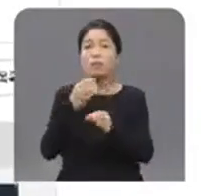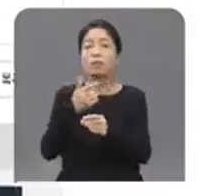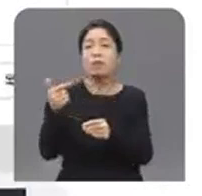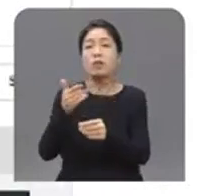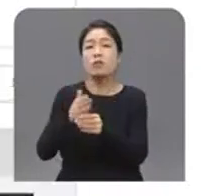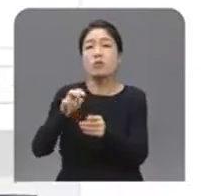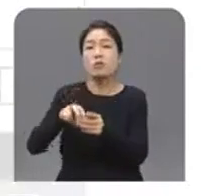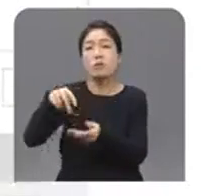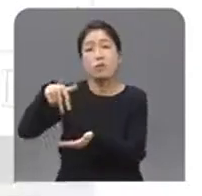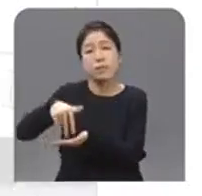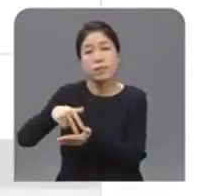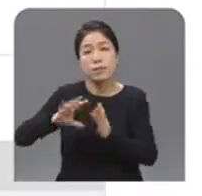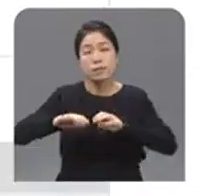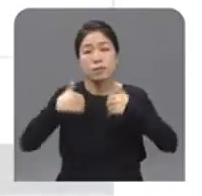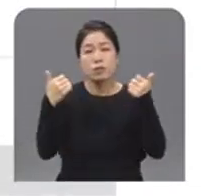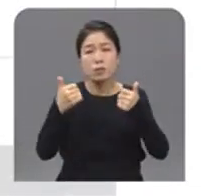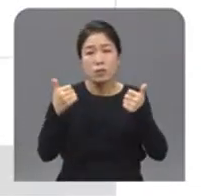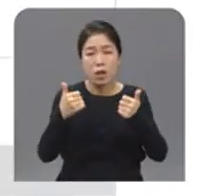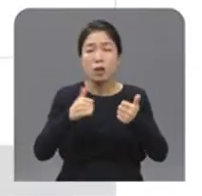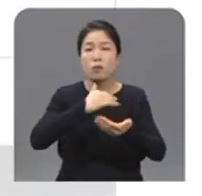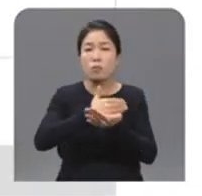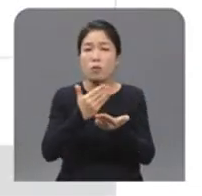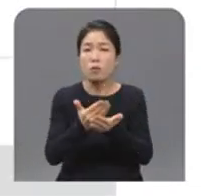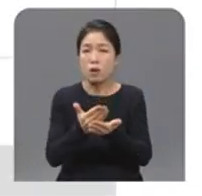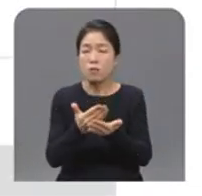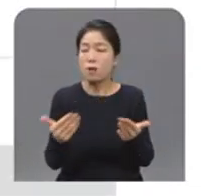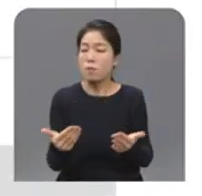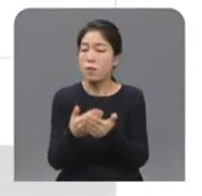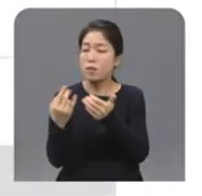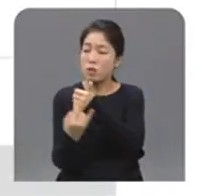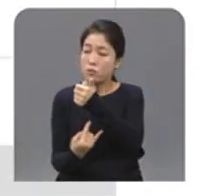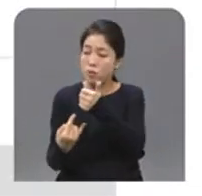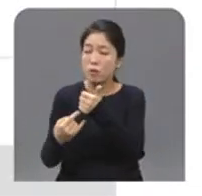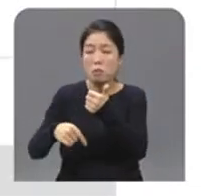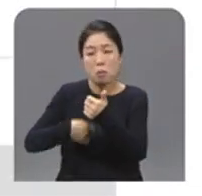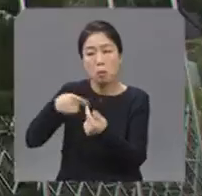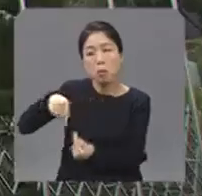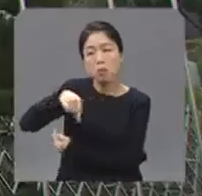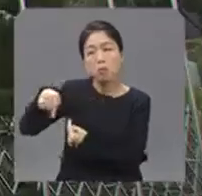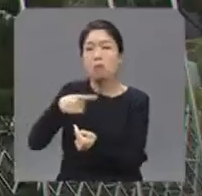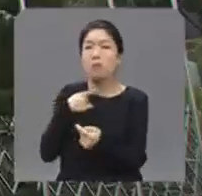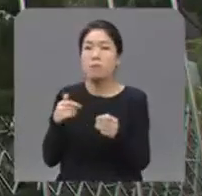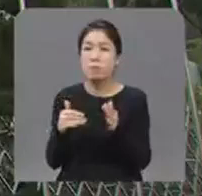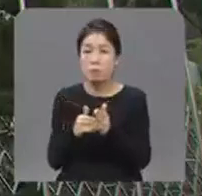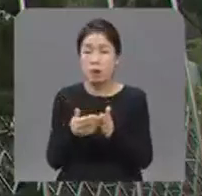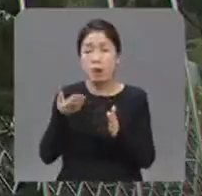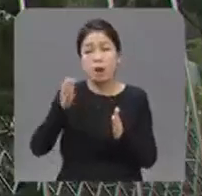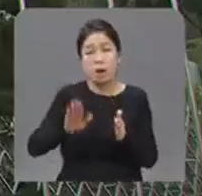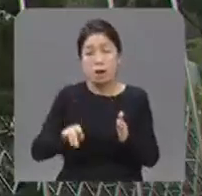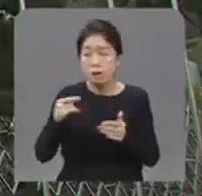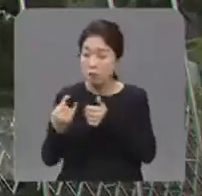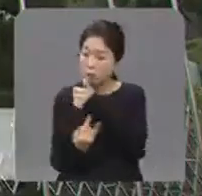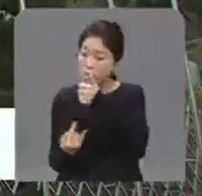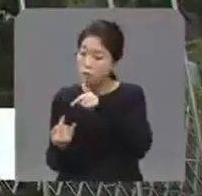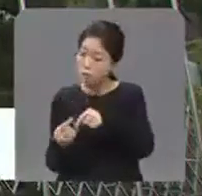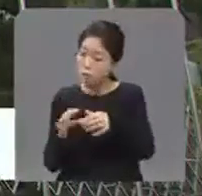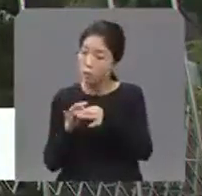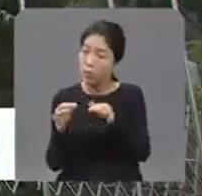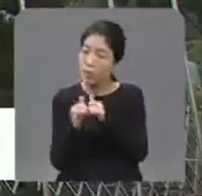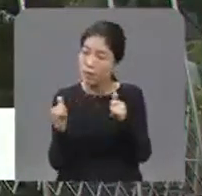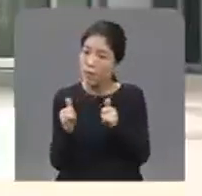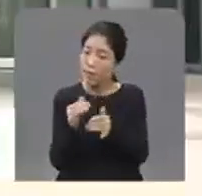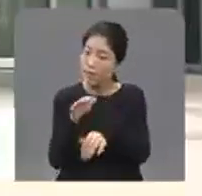측도 국제회의 복합지구 발전위원회를 자체적으로 운영했습니다. 그런데 이 위원회